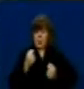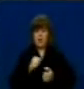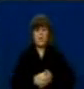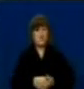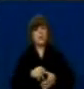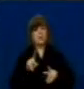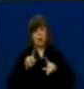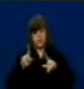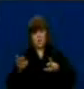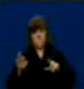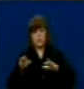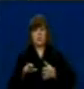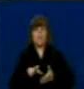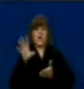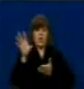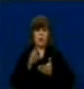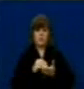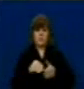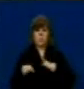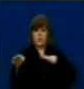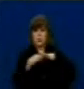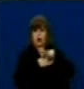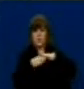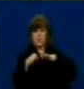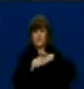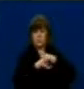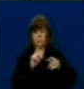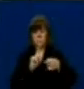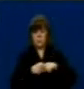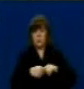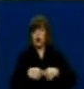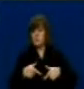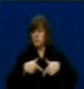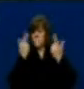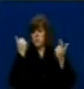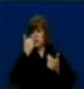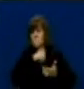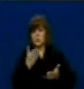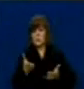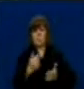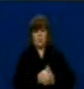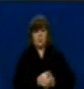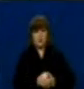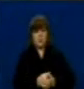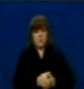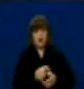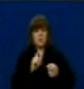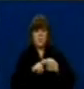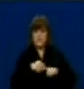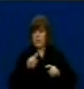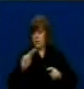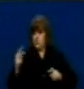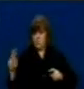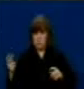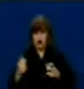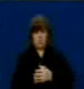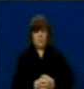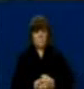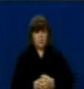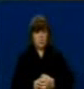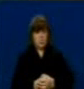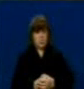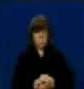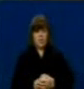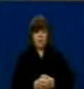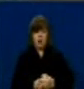këtu ngjajnë si bim një vjeqare. Nuk sqarohet se çka nënkuptohet me pajisjet të tjera, furnizimi